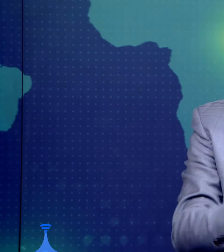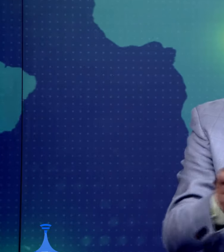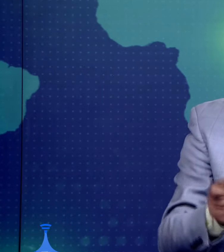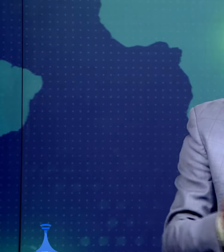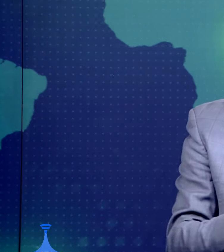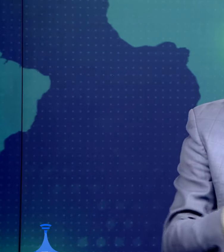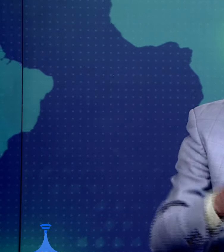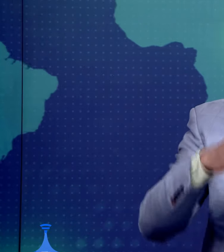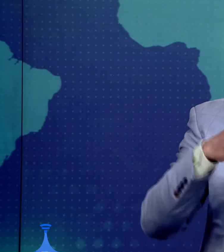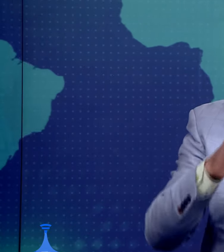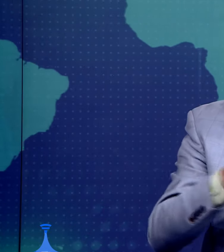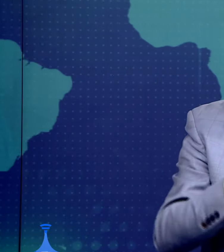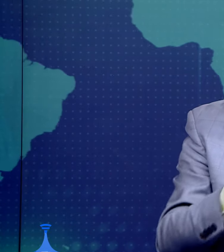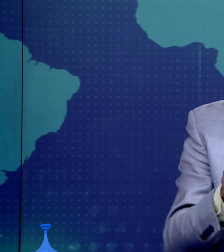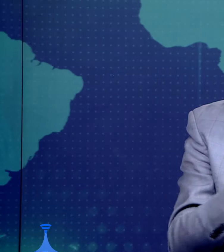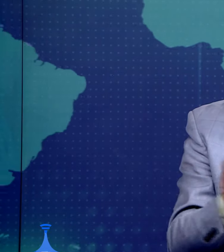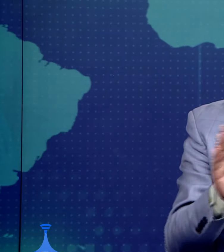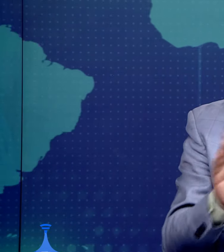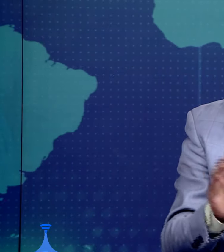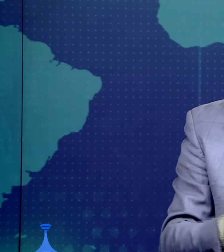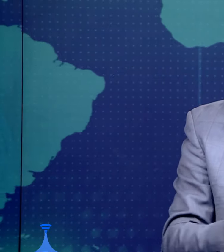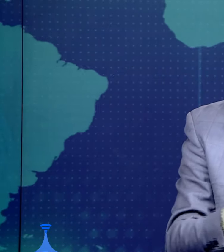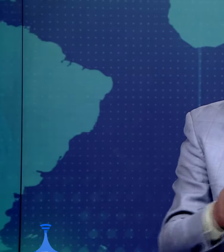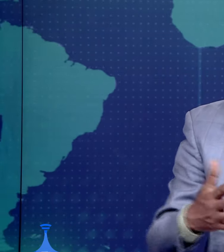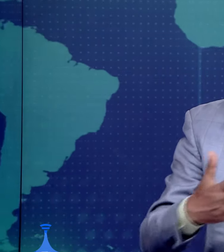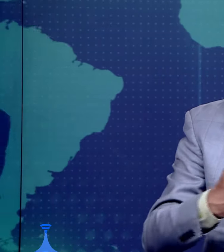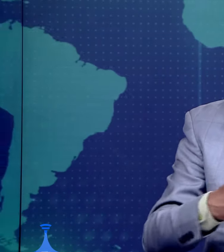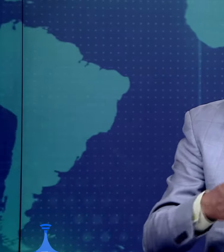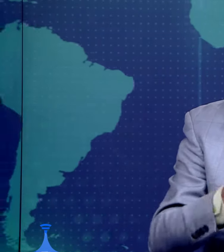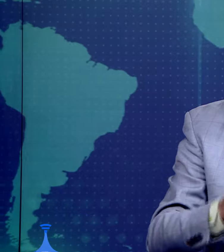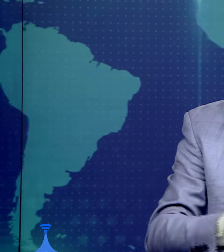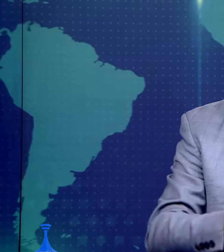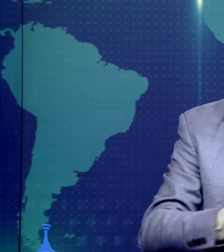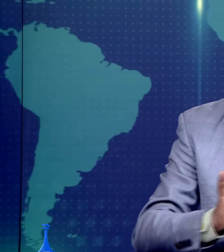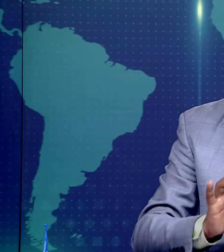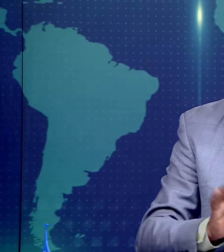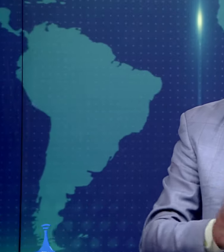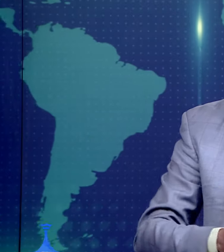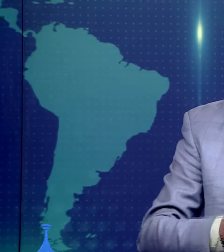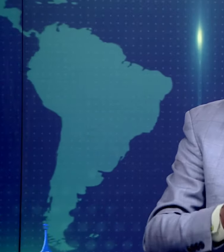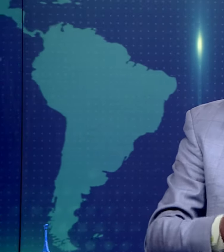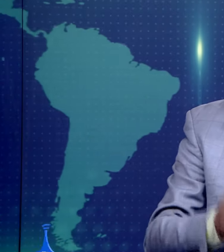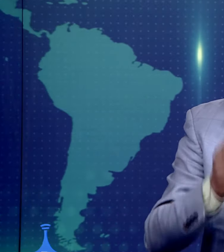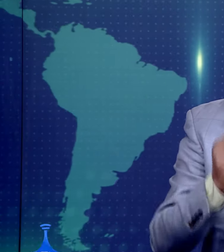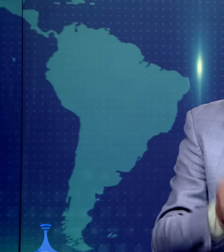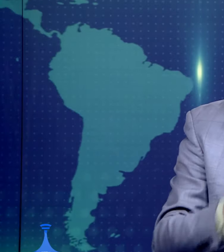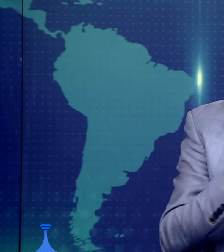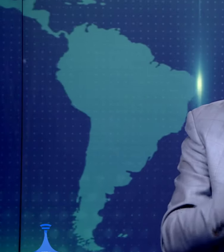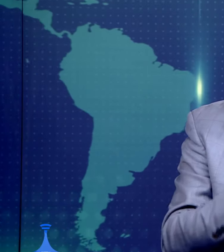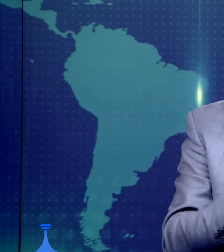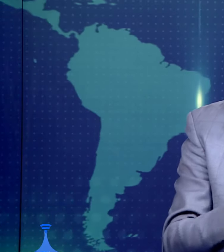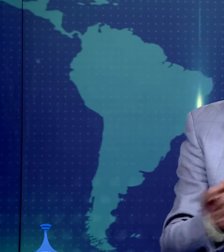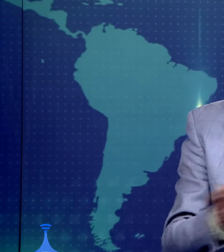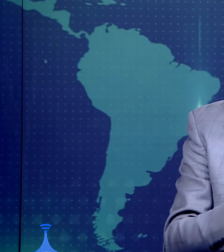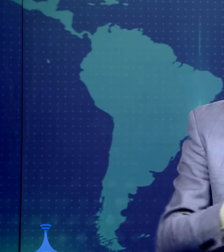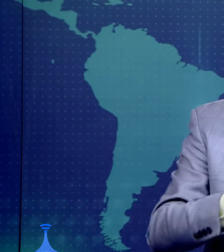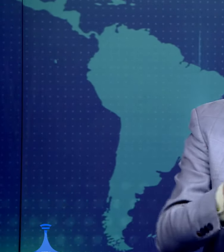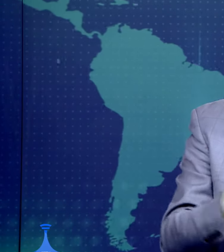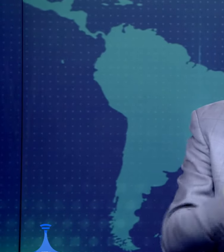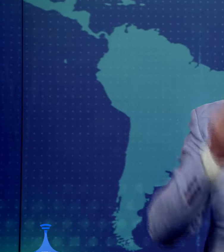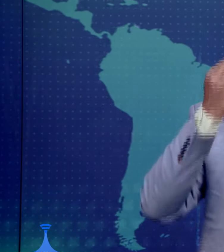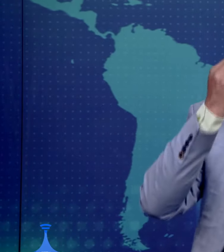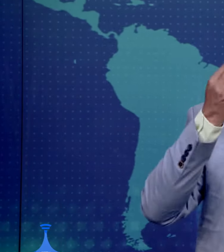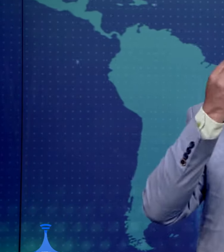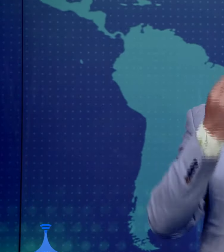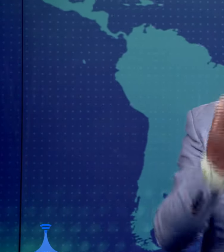ایتوبا بکتانا به انرژینا آویشن زرف بتو برانا تسسر اندینور هاوکرا ایسراچمونون